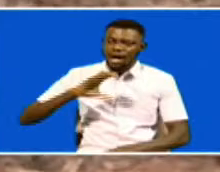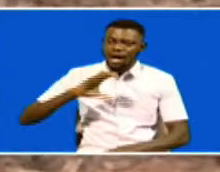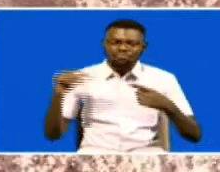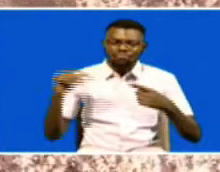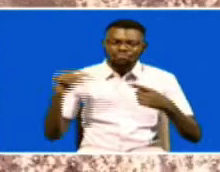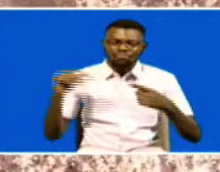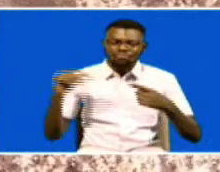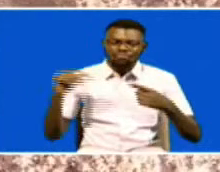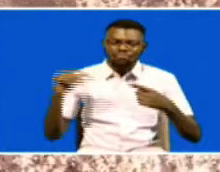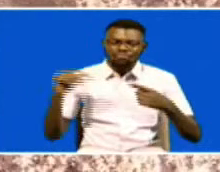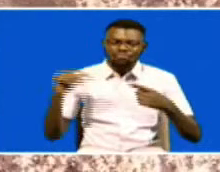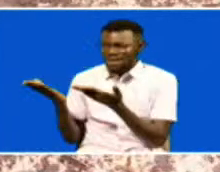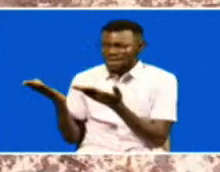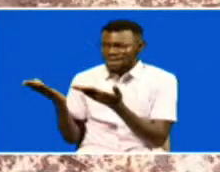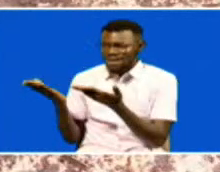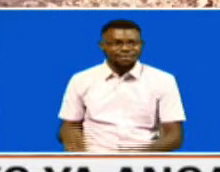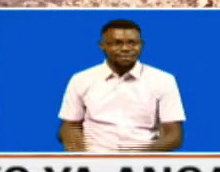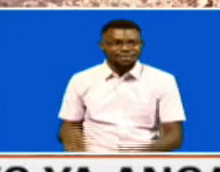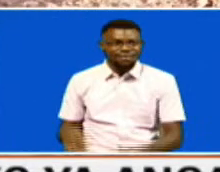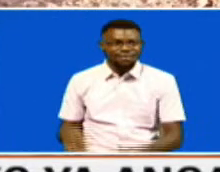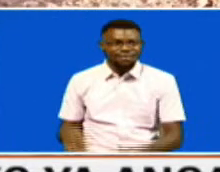kabisa.